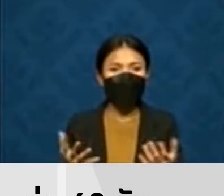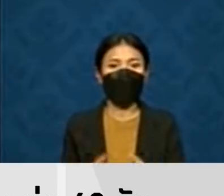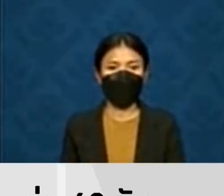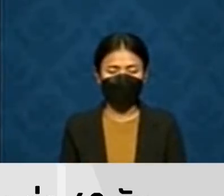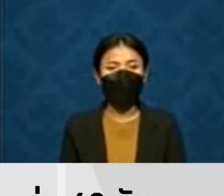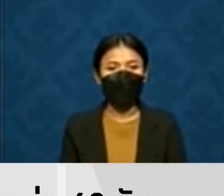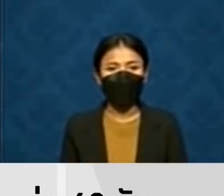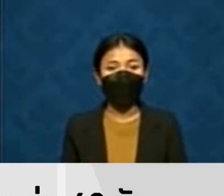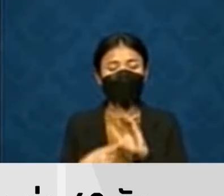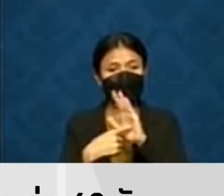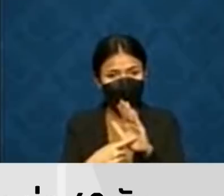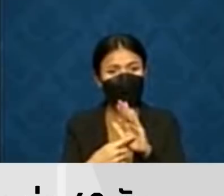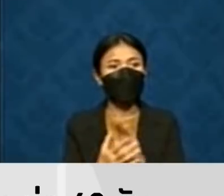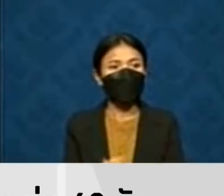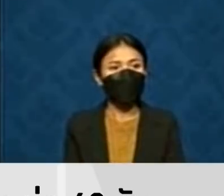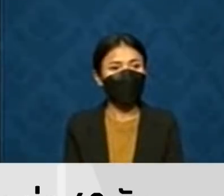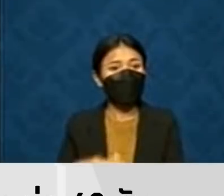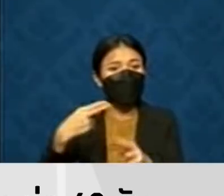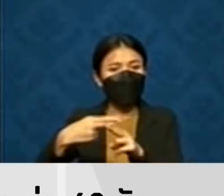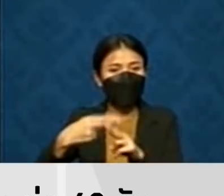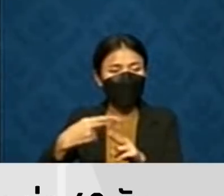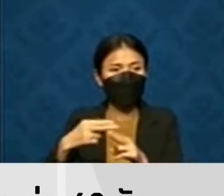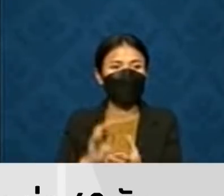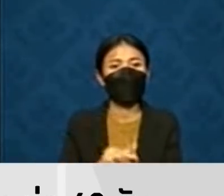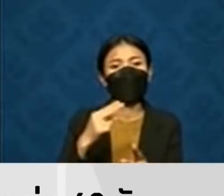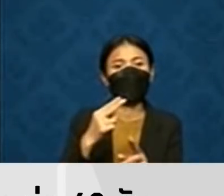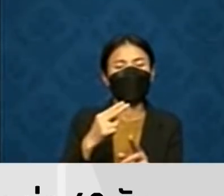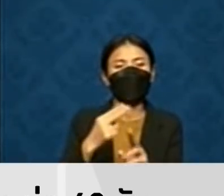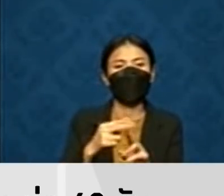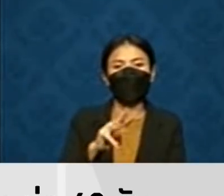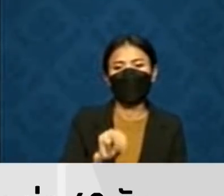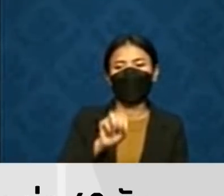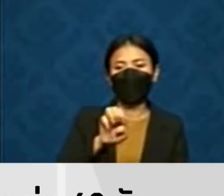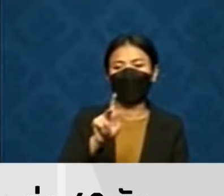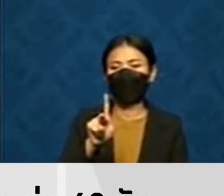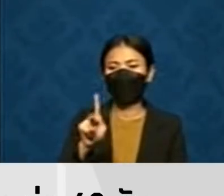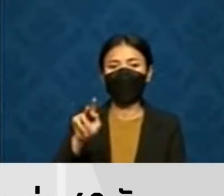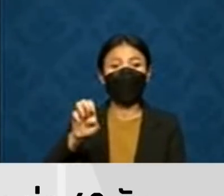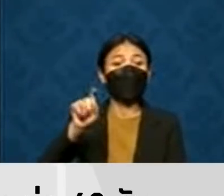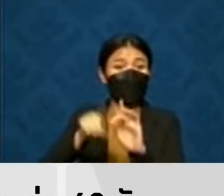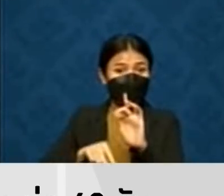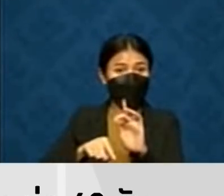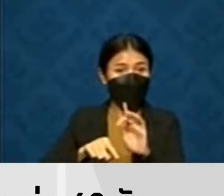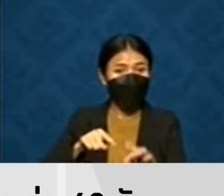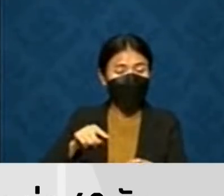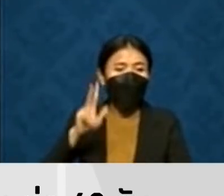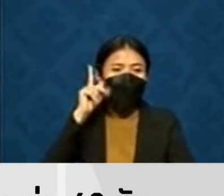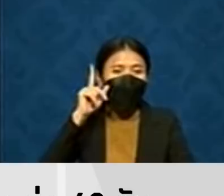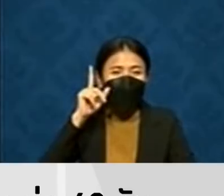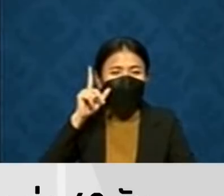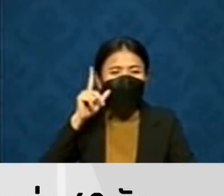ยกตัวอย่างนะคะท่านขออนุญาตเอ่ยชื่อคุณมิกกี้ซึ่งเป็นข่าวดังนะคะซึ่งหลายๆท่านก็อาจที่